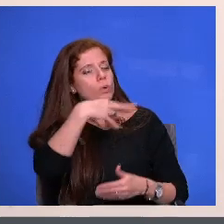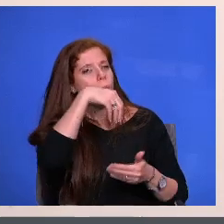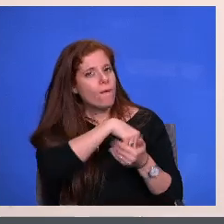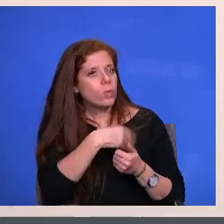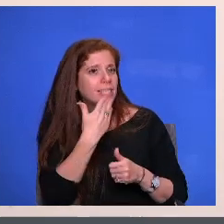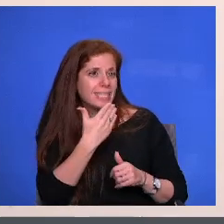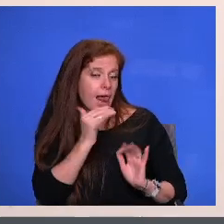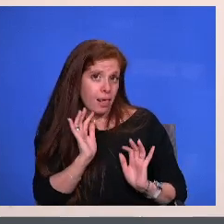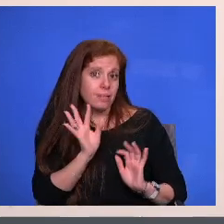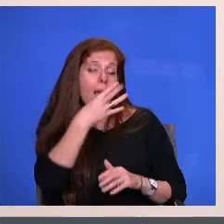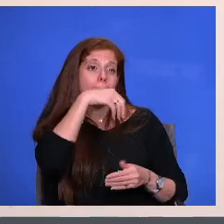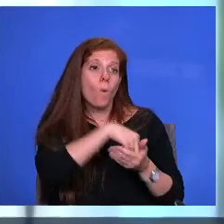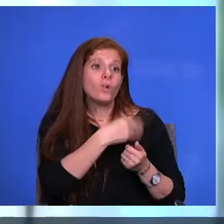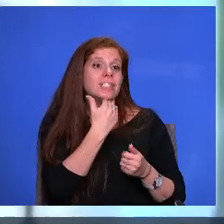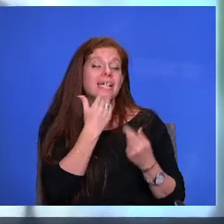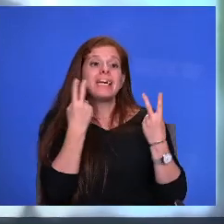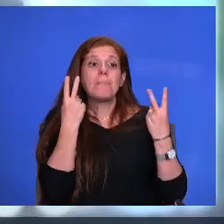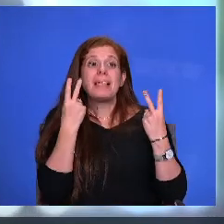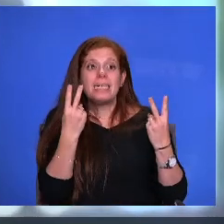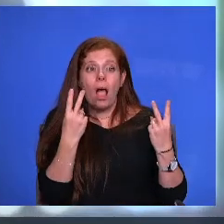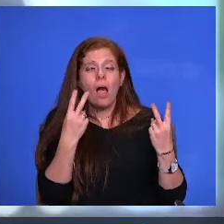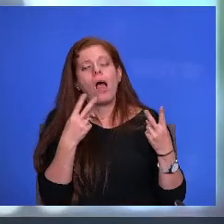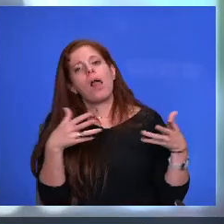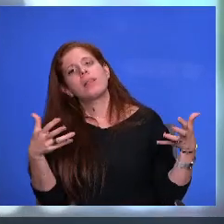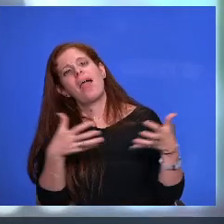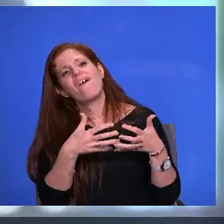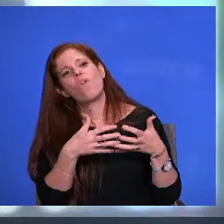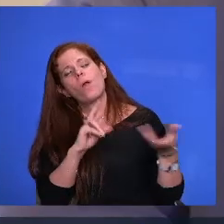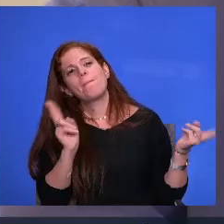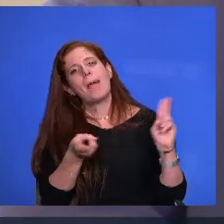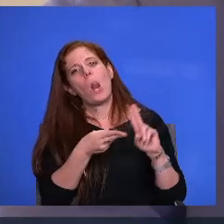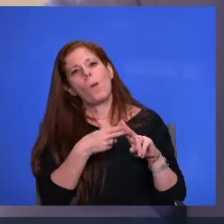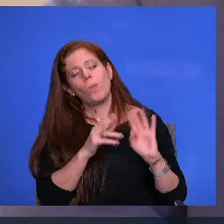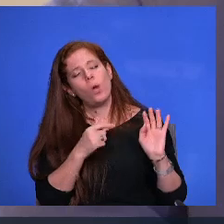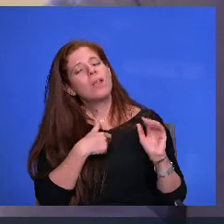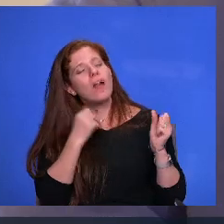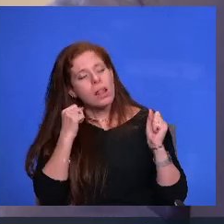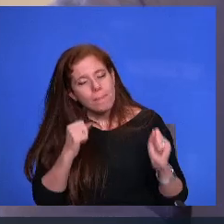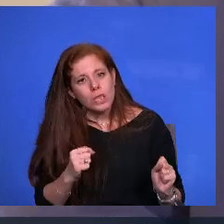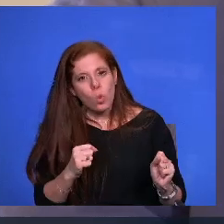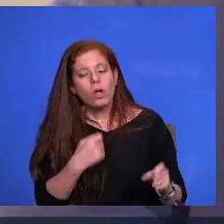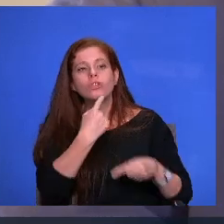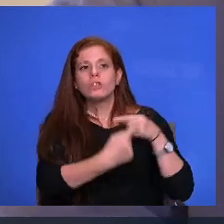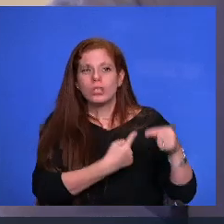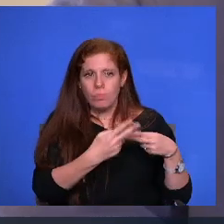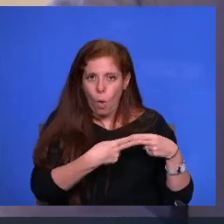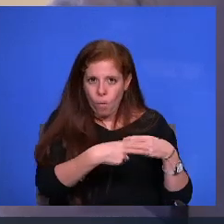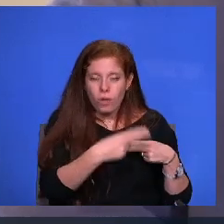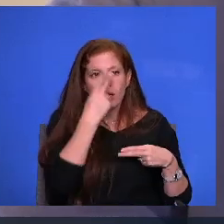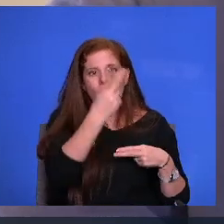היא בעיקר כרגע דרך חברות בינלאומיות. אין לי ספק שבשנים הקרובות אנחנו נראה את סעודיה נפתחת